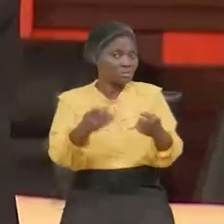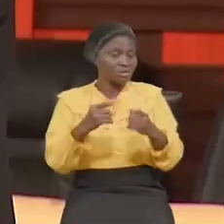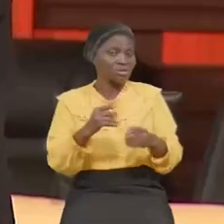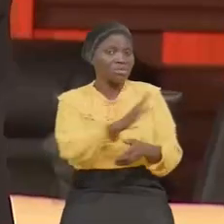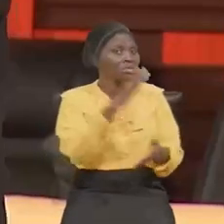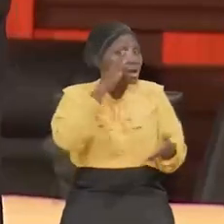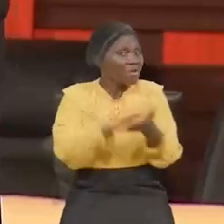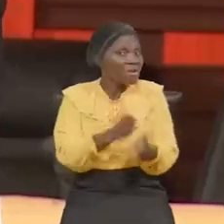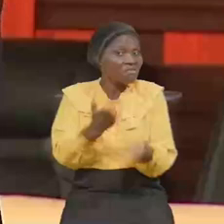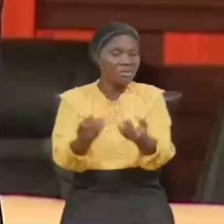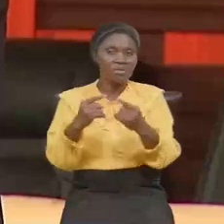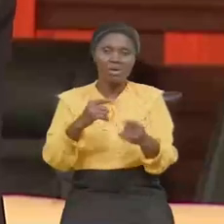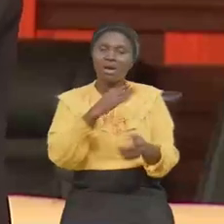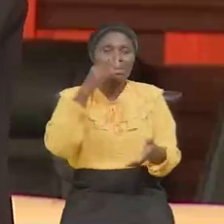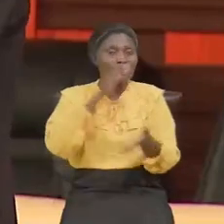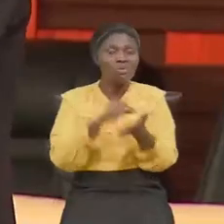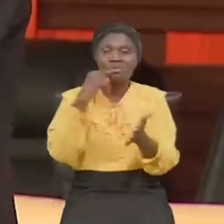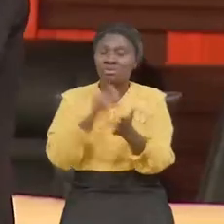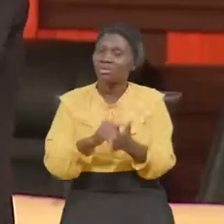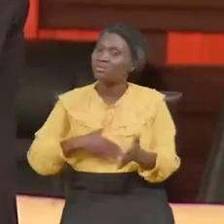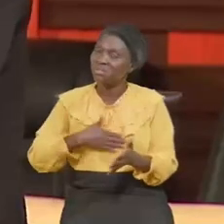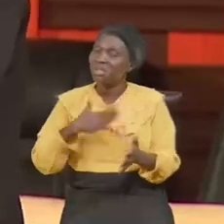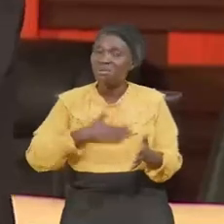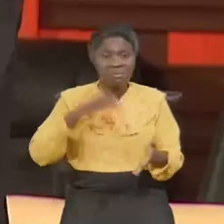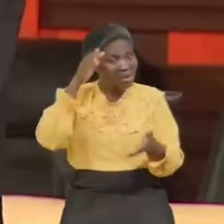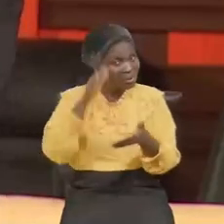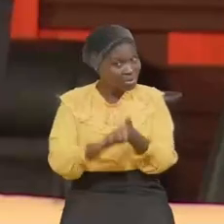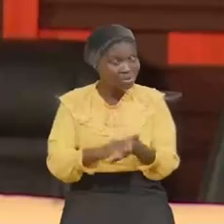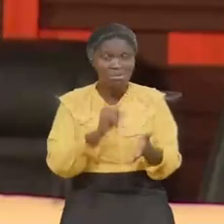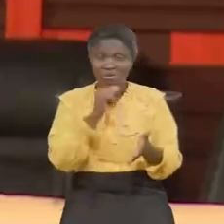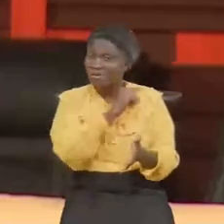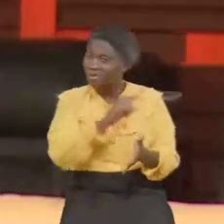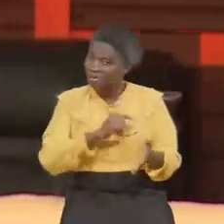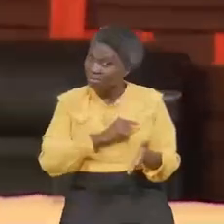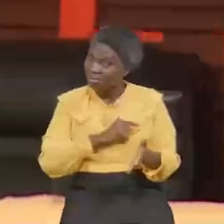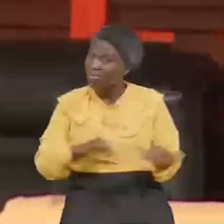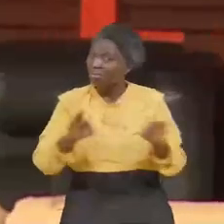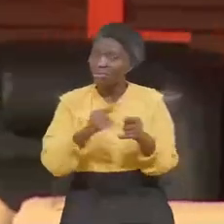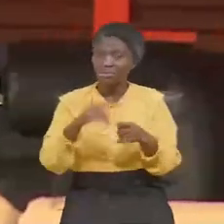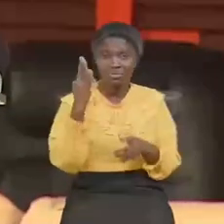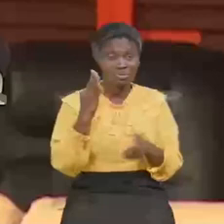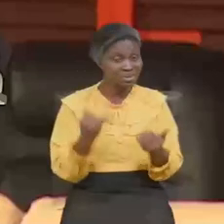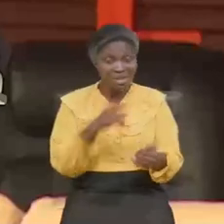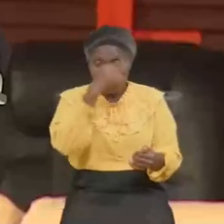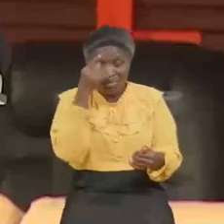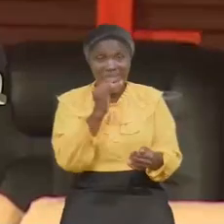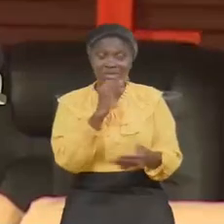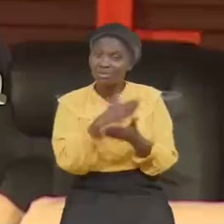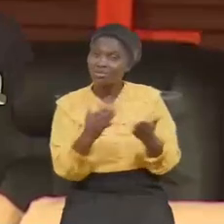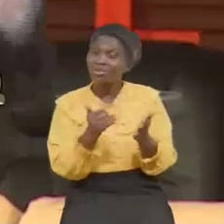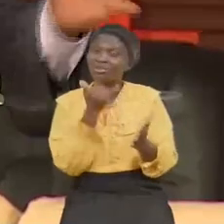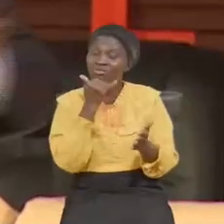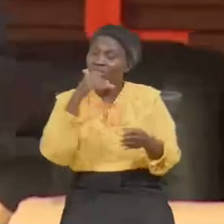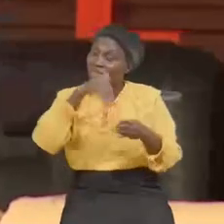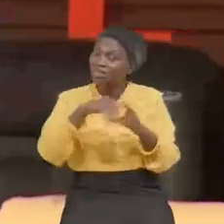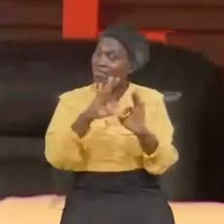diraient, oh mon mari n'est pas prêt à continuer à prêcher maintenant. Parce qu'il y a quelque chose que nous sommes en train de régler dans la famille. Et il